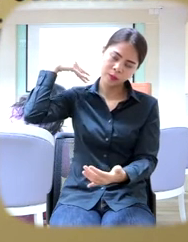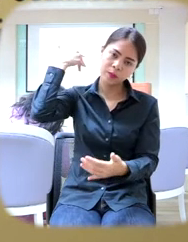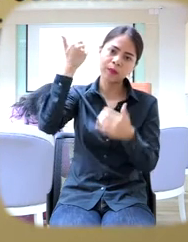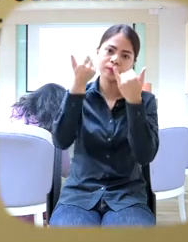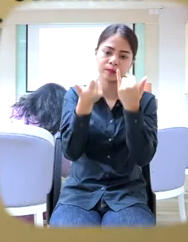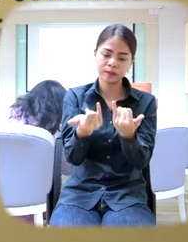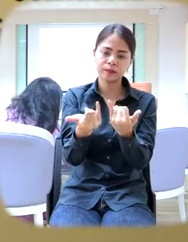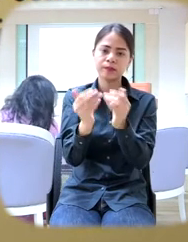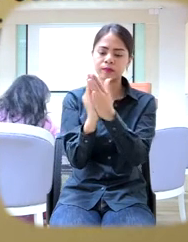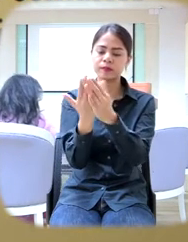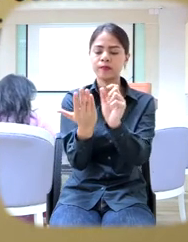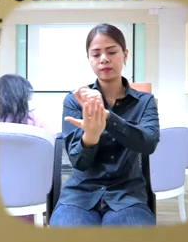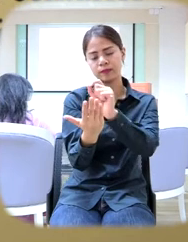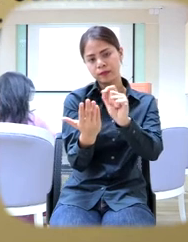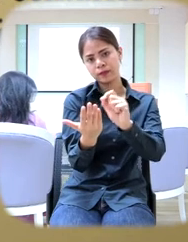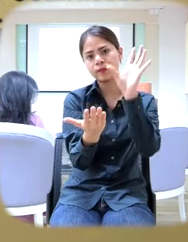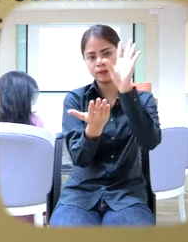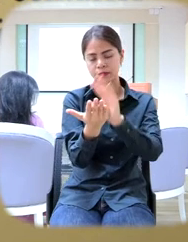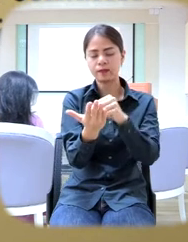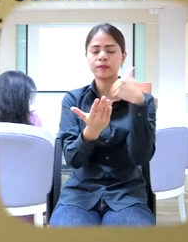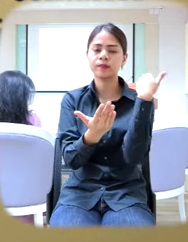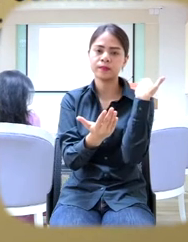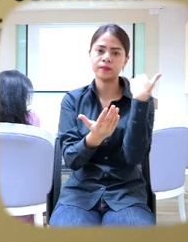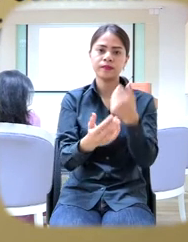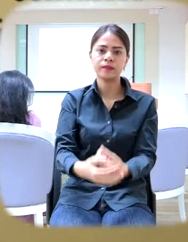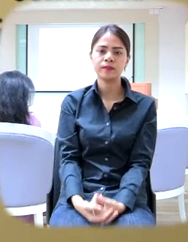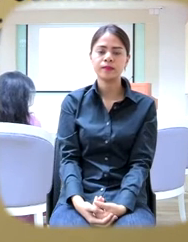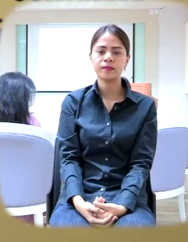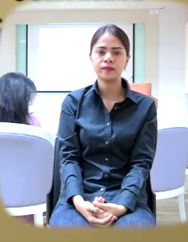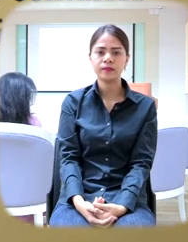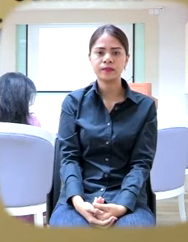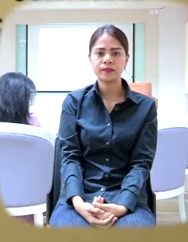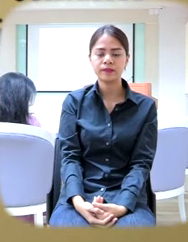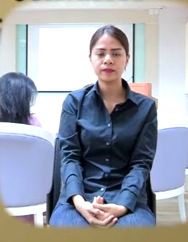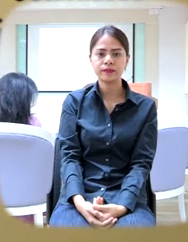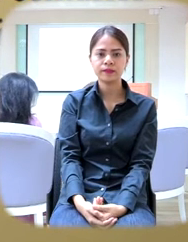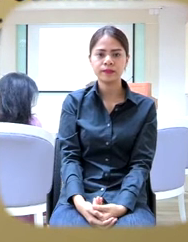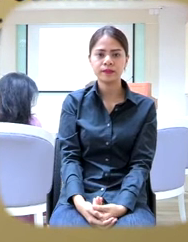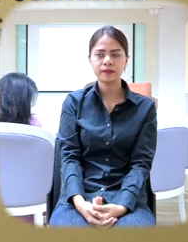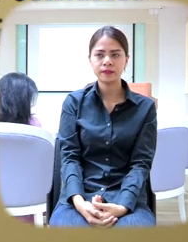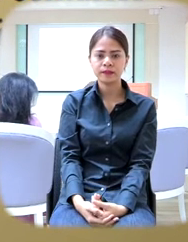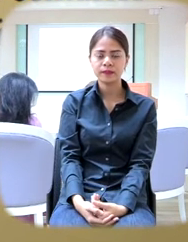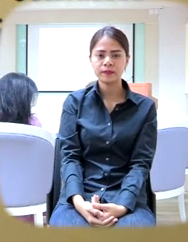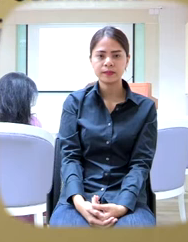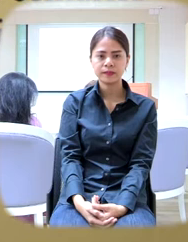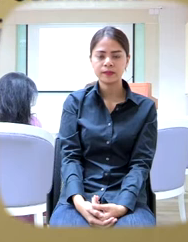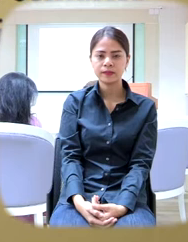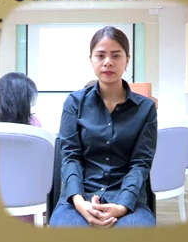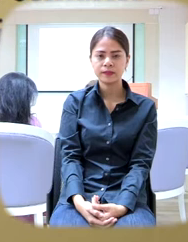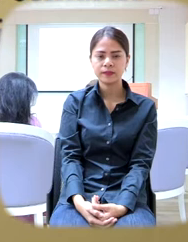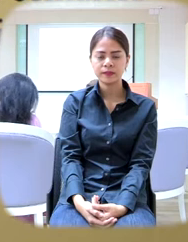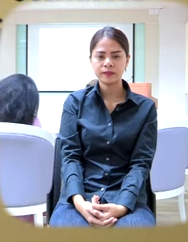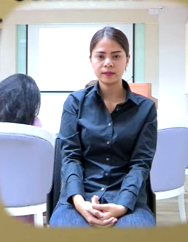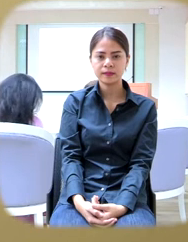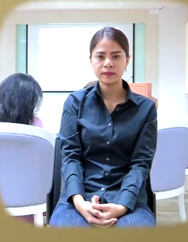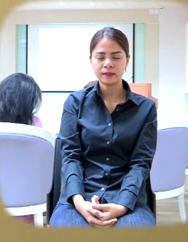ะครับ Of course now there are digital libraries without books but that's another story and not my field